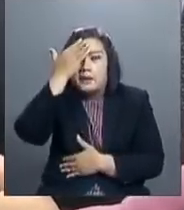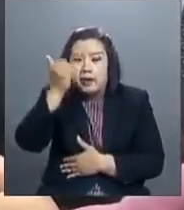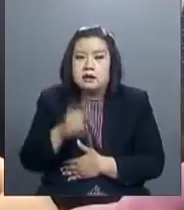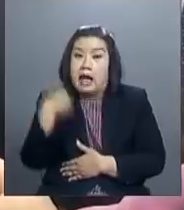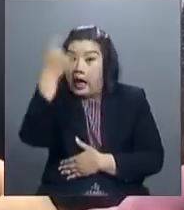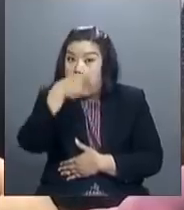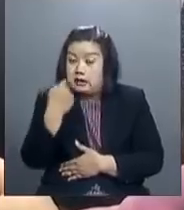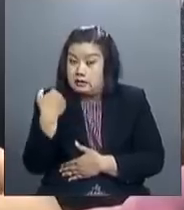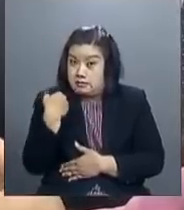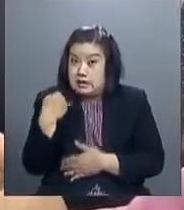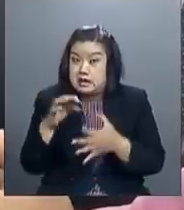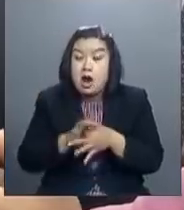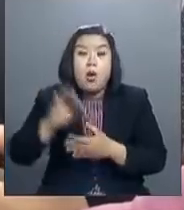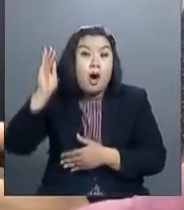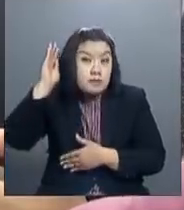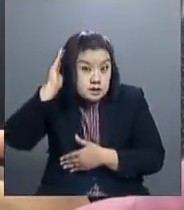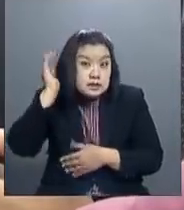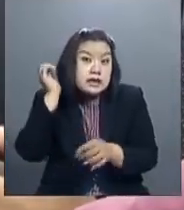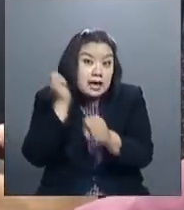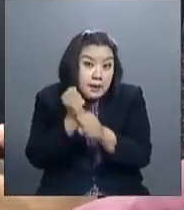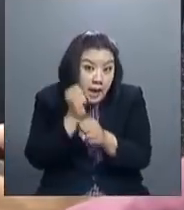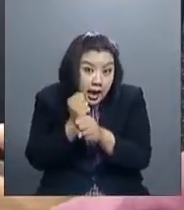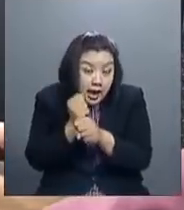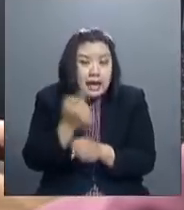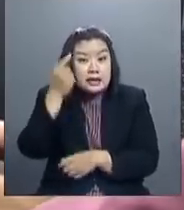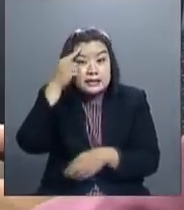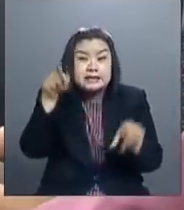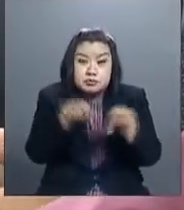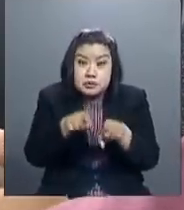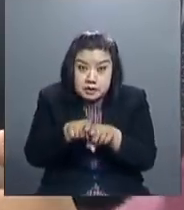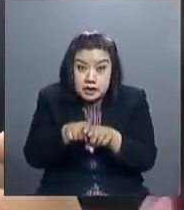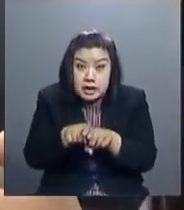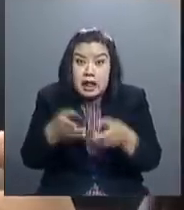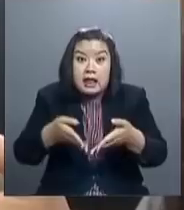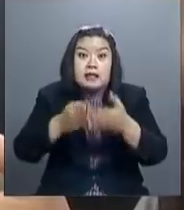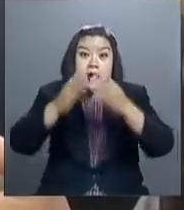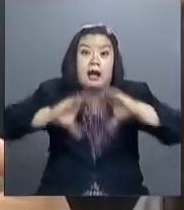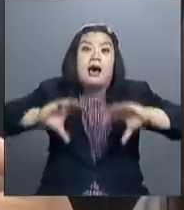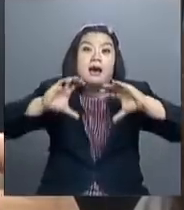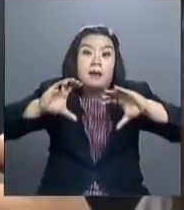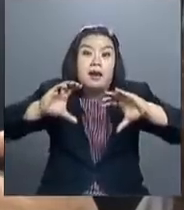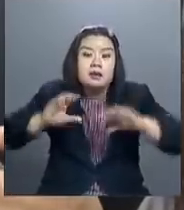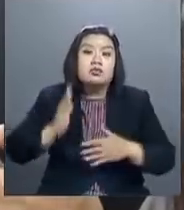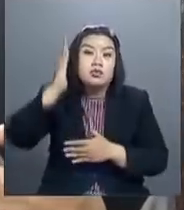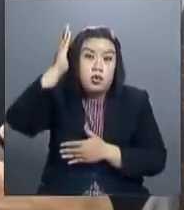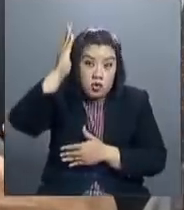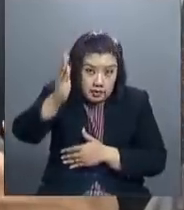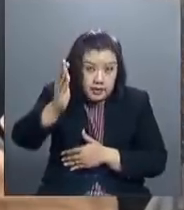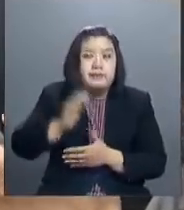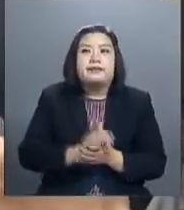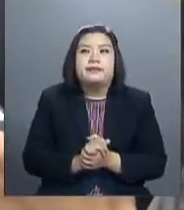ที่มีอุดมคติมีนโยบายมีอุดมการณ์ที่เป็นแนวร่วมกันเราจะร่วมกันในภายหลังนั้นผมว่าร